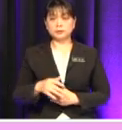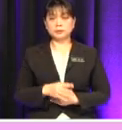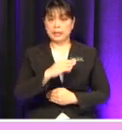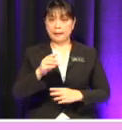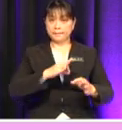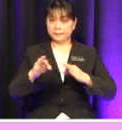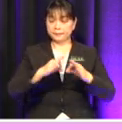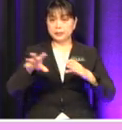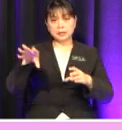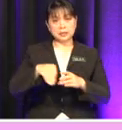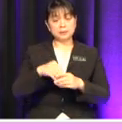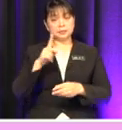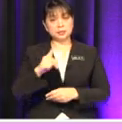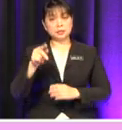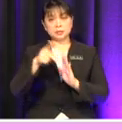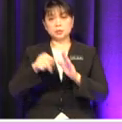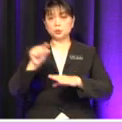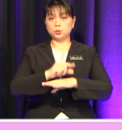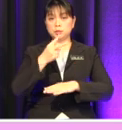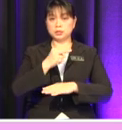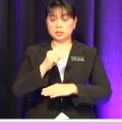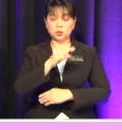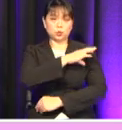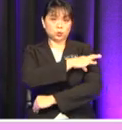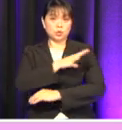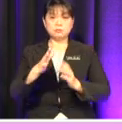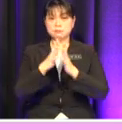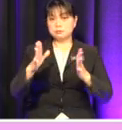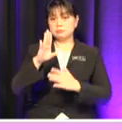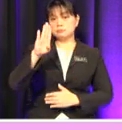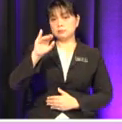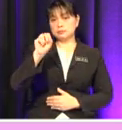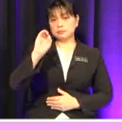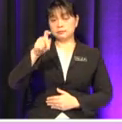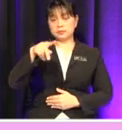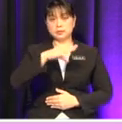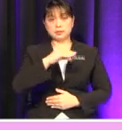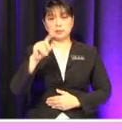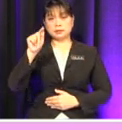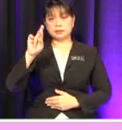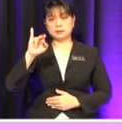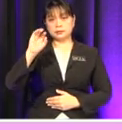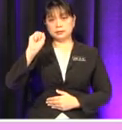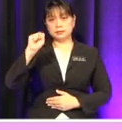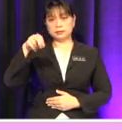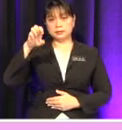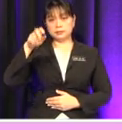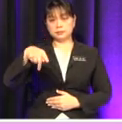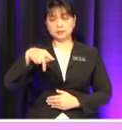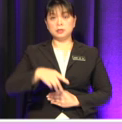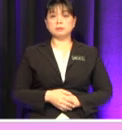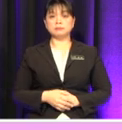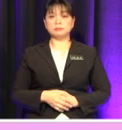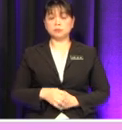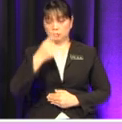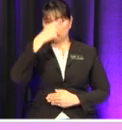melibatkan penggunaan otot besar seperti bisep dan trisep yang berfungsi sebagai otot utama untuk mendapatkan